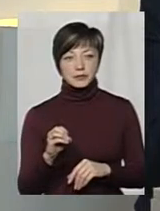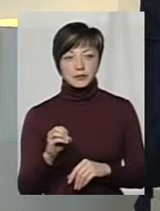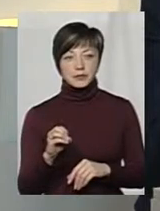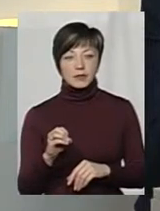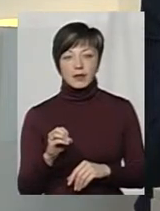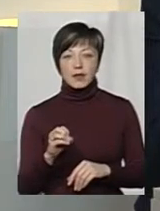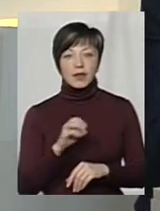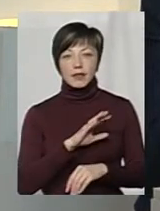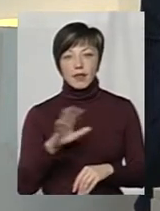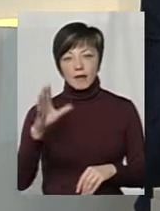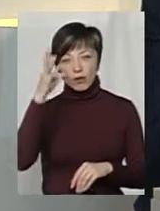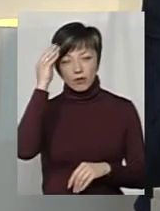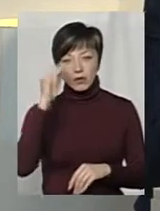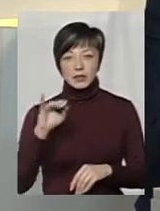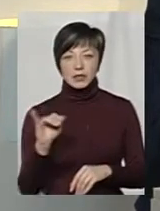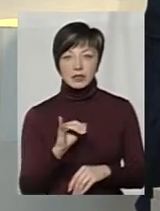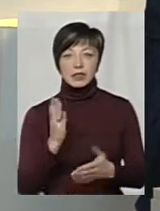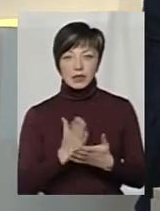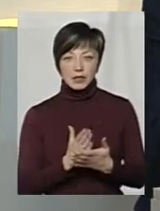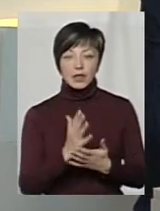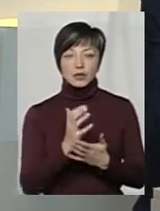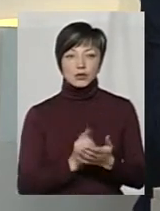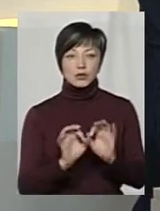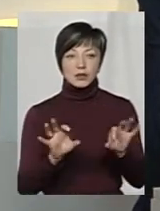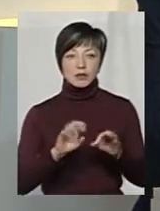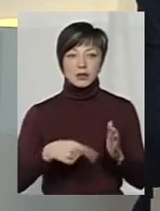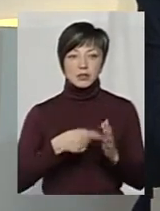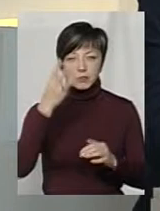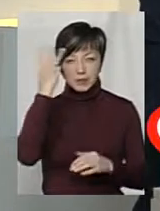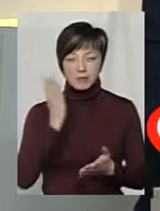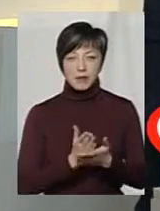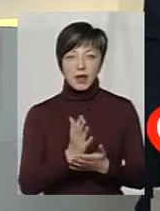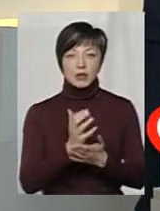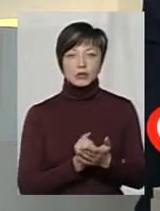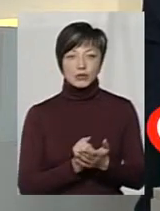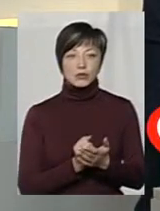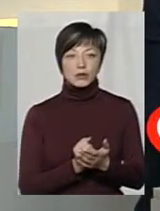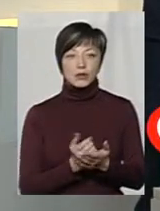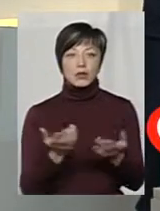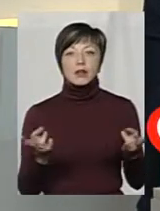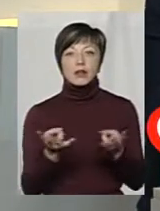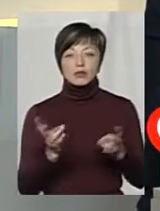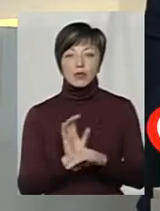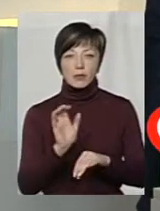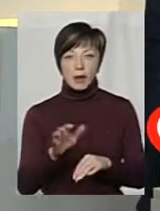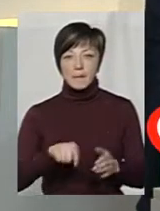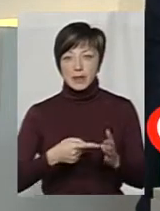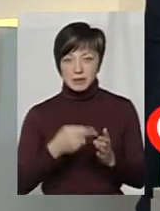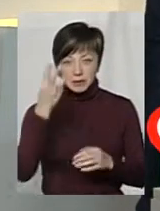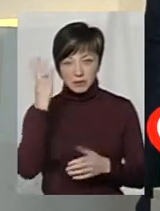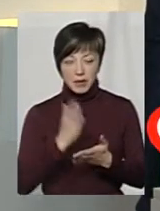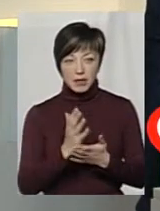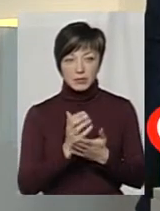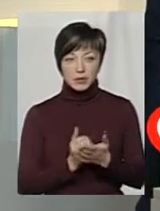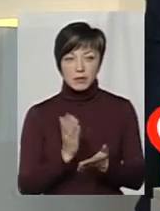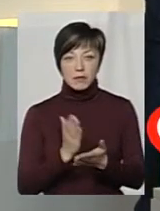не врахувати, і безумовно, що є ресурс, всі розказують. Місто Хмельницьк має ресурс, для чого ви направляєте. Місто Хмельницьк має ресурс